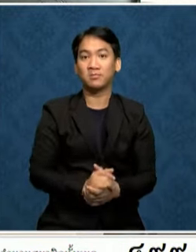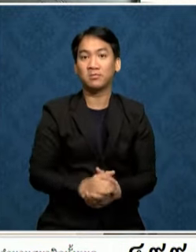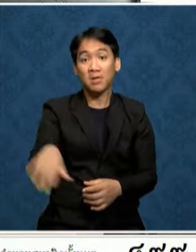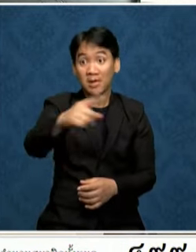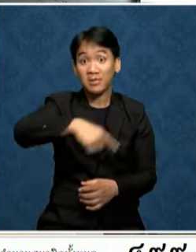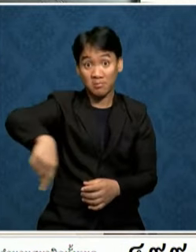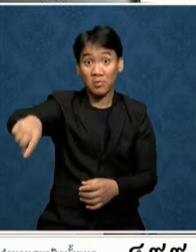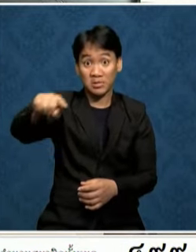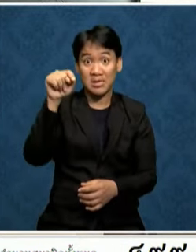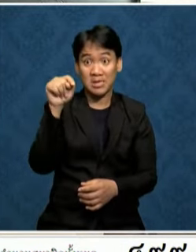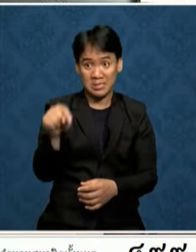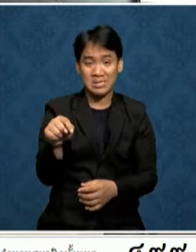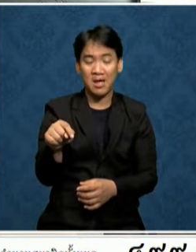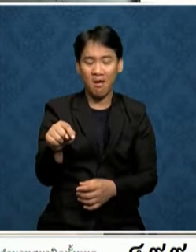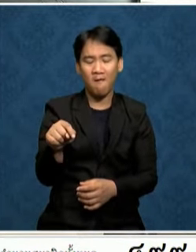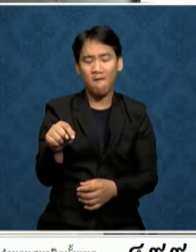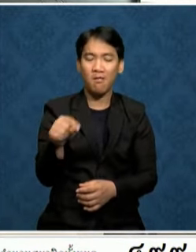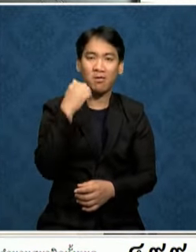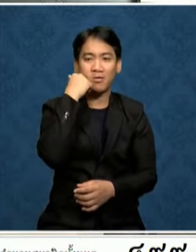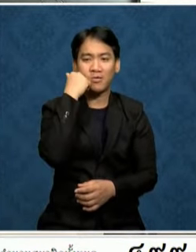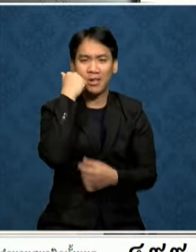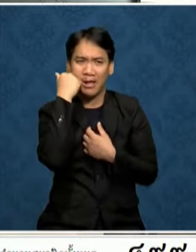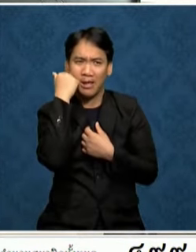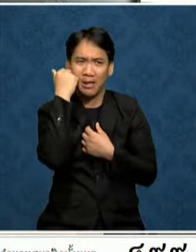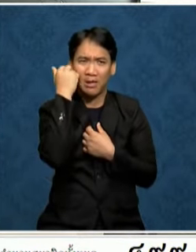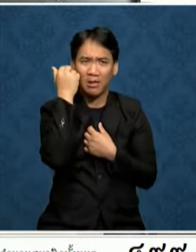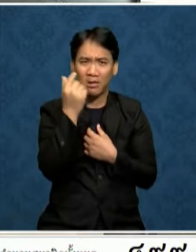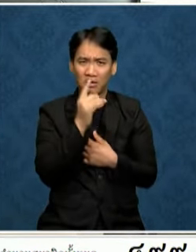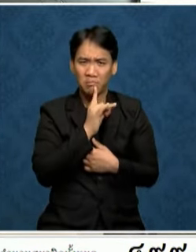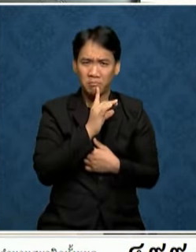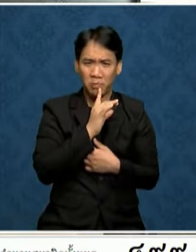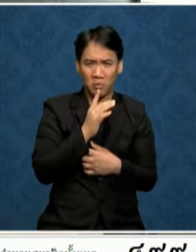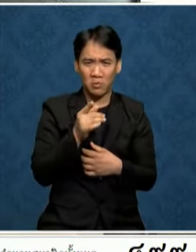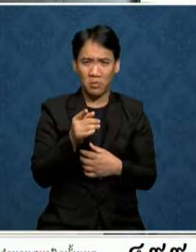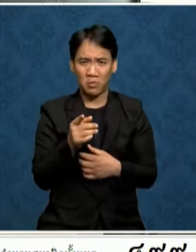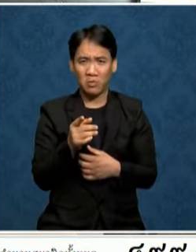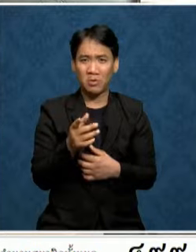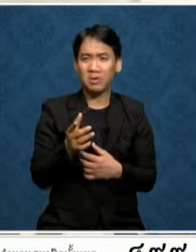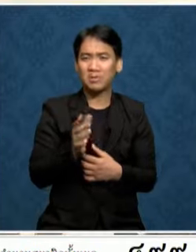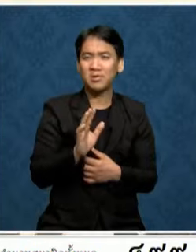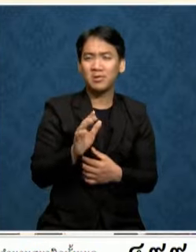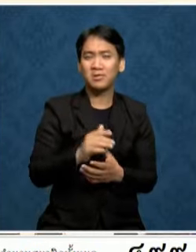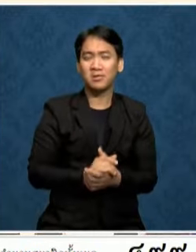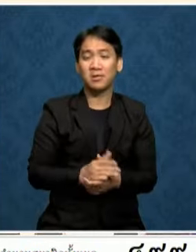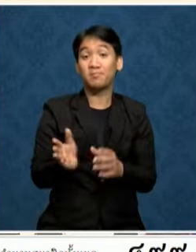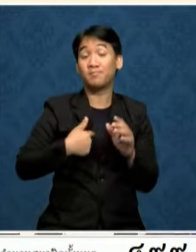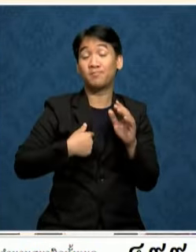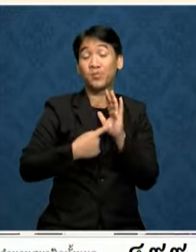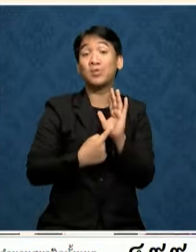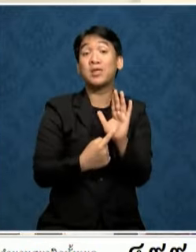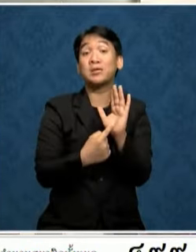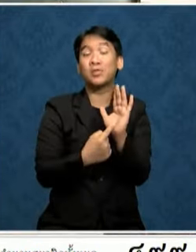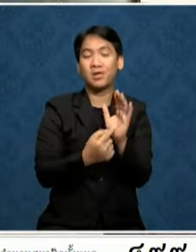ได้เป็นหลักประกันให้กับคนขี้อายได้เป็นหลักประกันผมอยากจะยกตัวอย่างอย่างนึงนะครับท่านประธานครับสมมติ